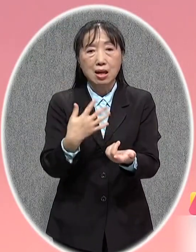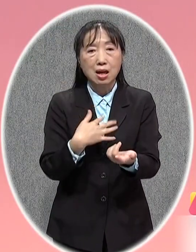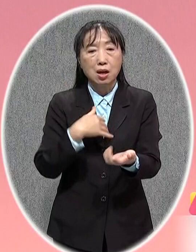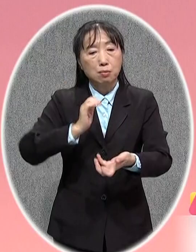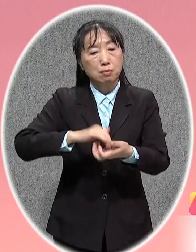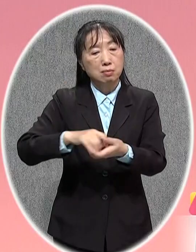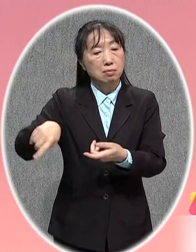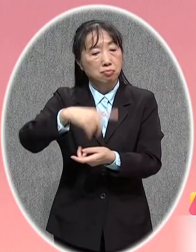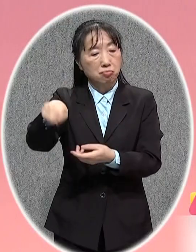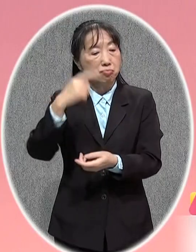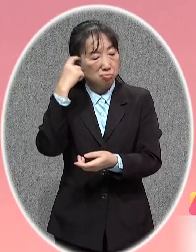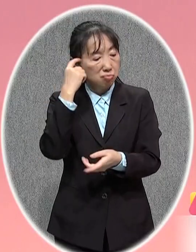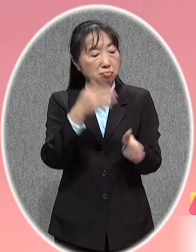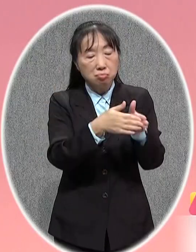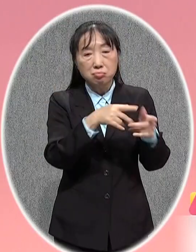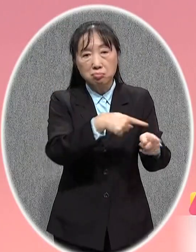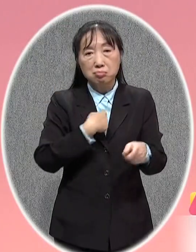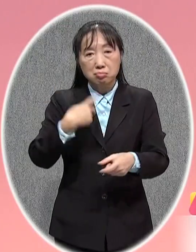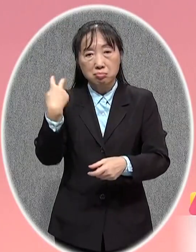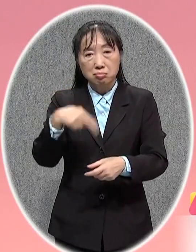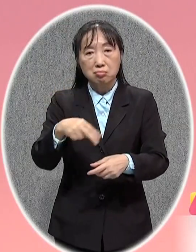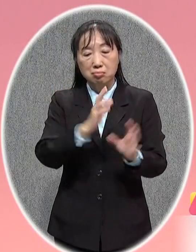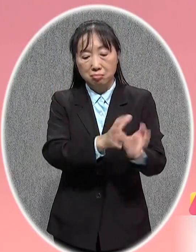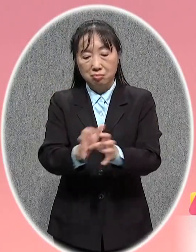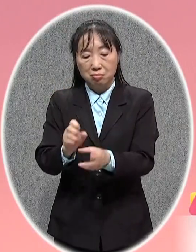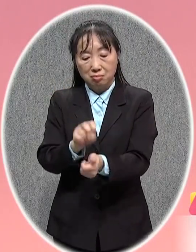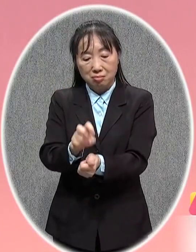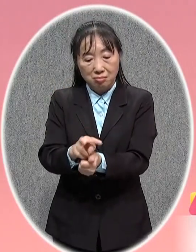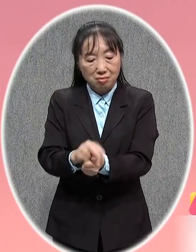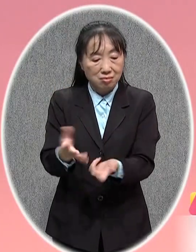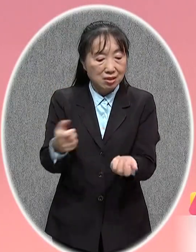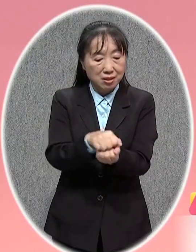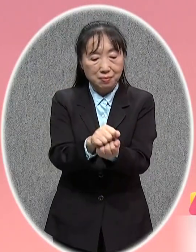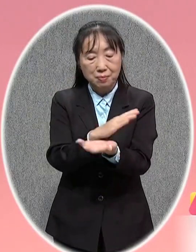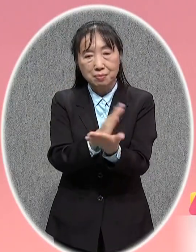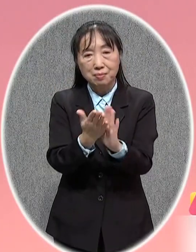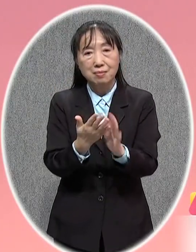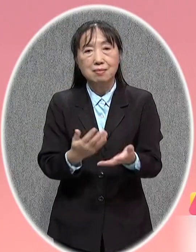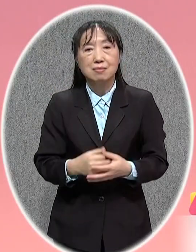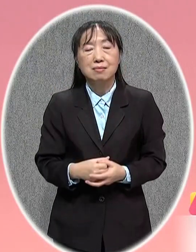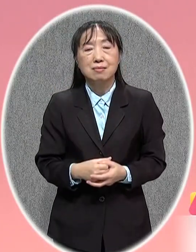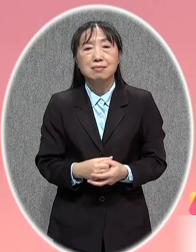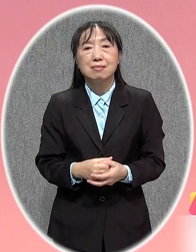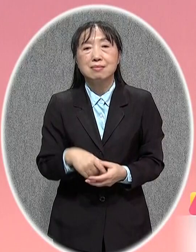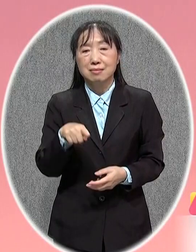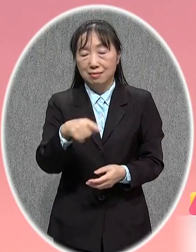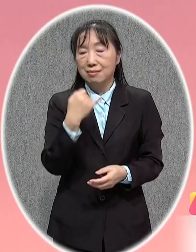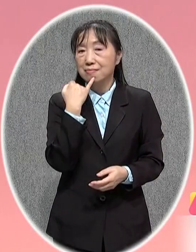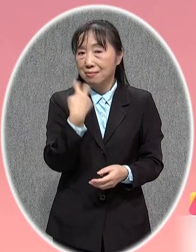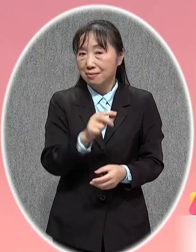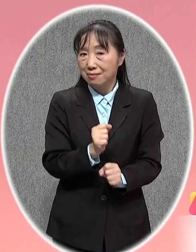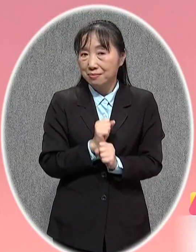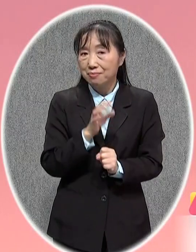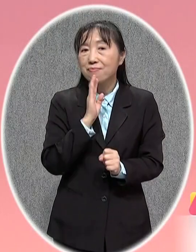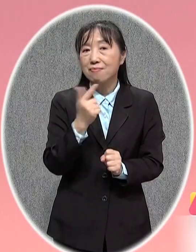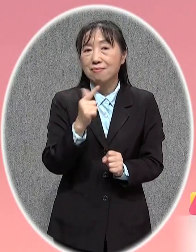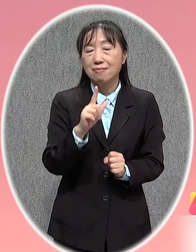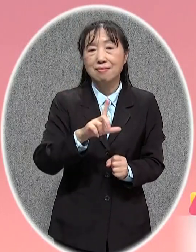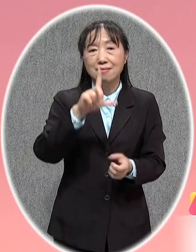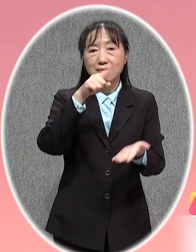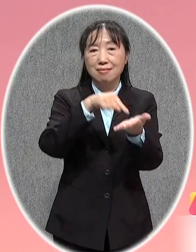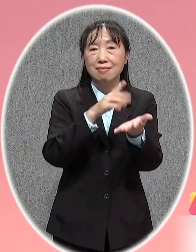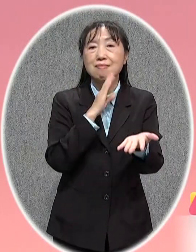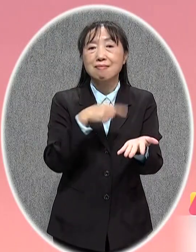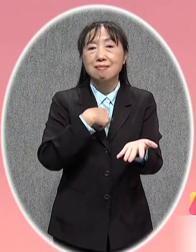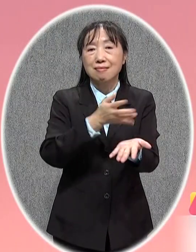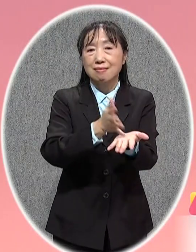殖鱼类，其实我觉得这是有待观察。那其实不管是上一次的意见发表会